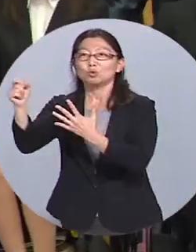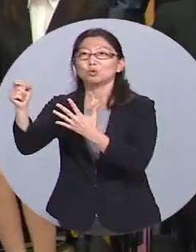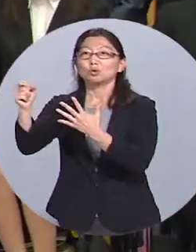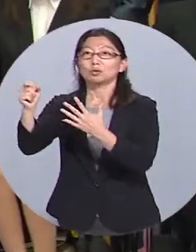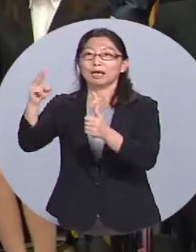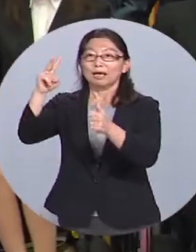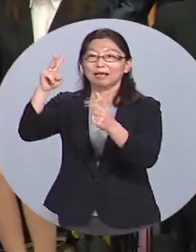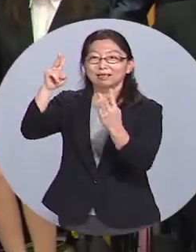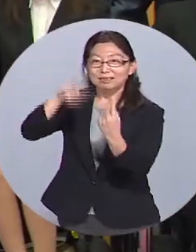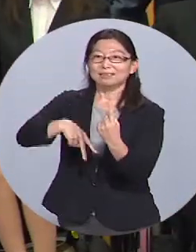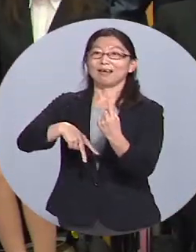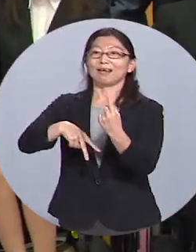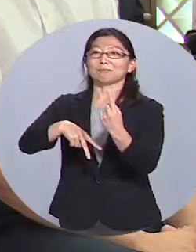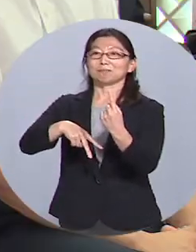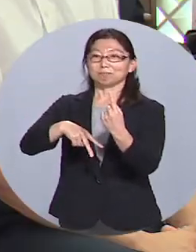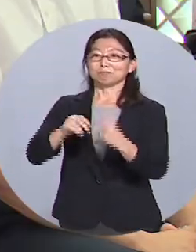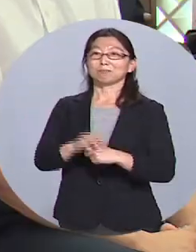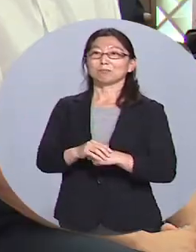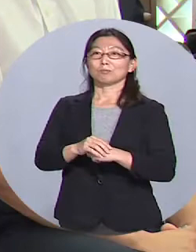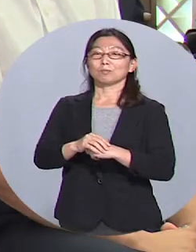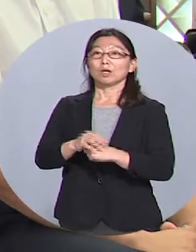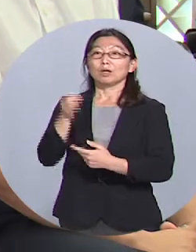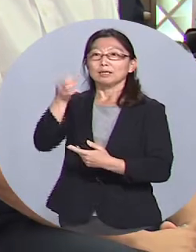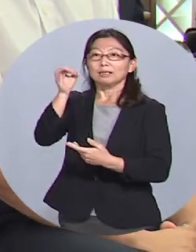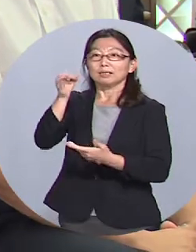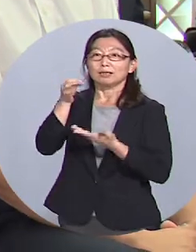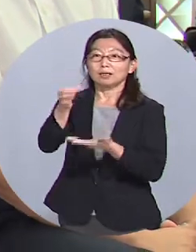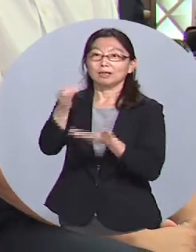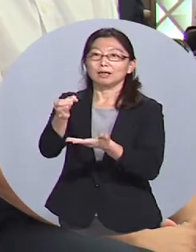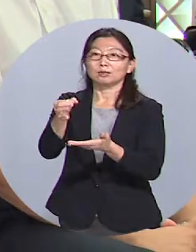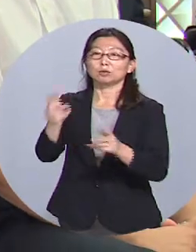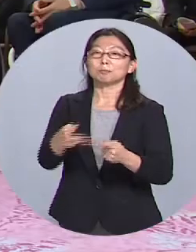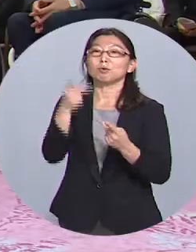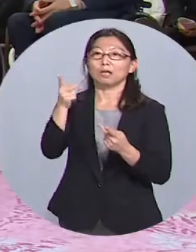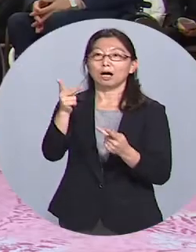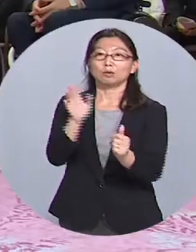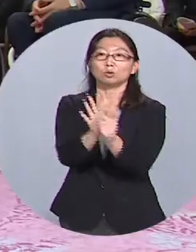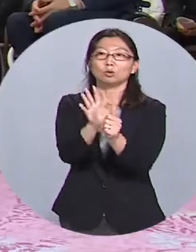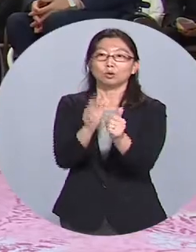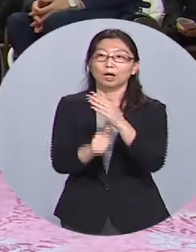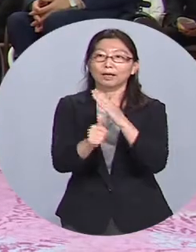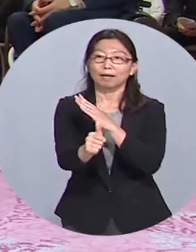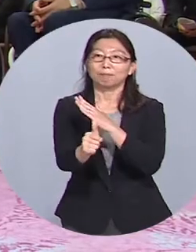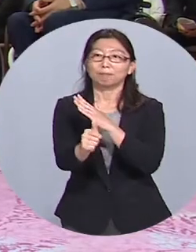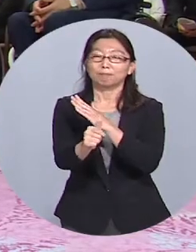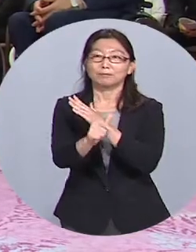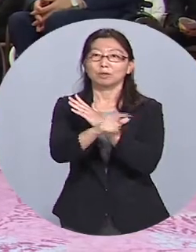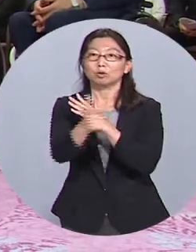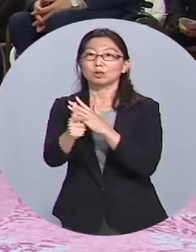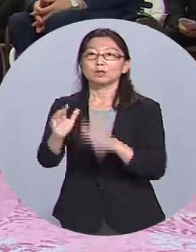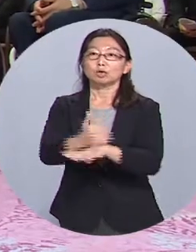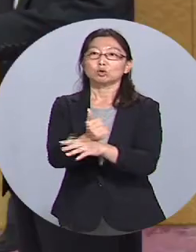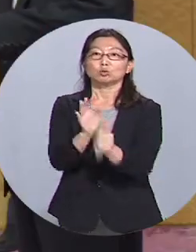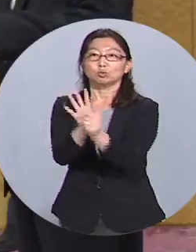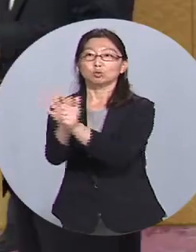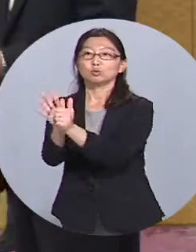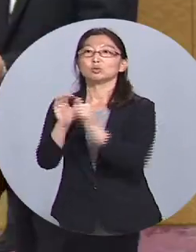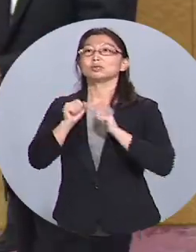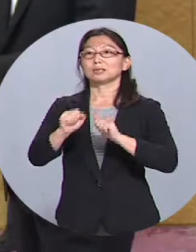認定し、特別強化費の助成や専門家による支援で選手たちを応援していきます。